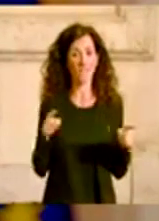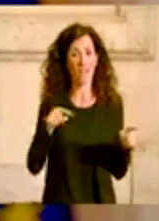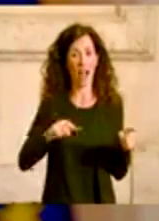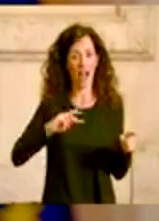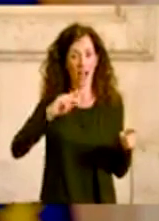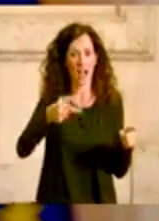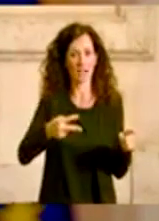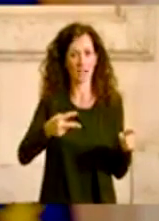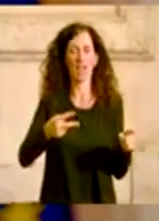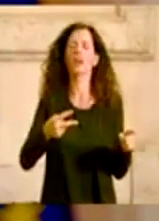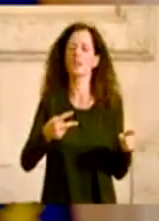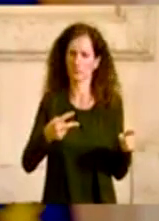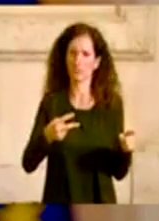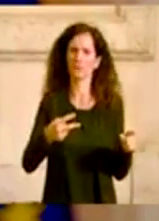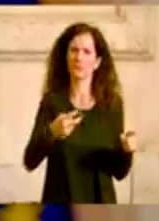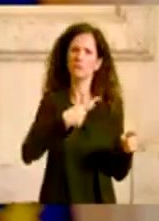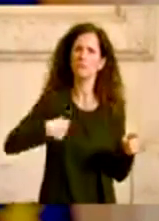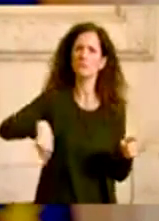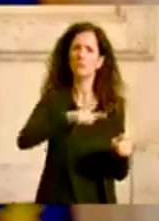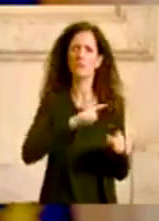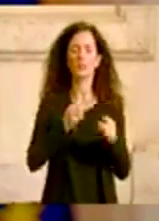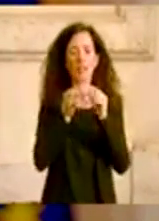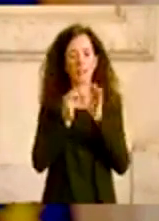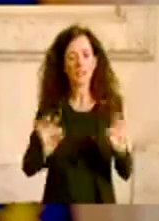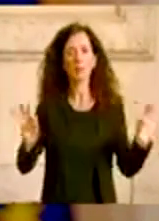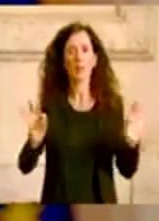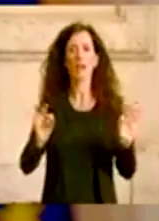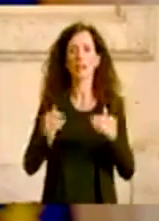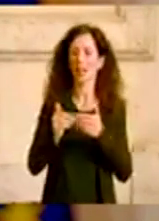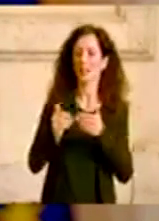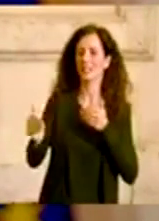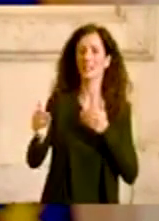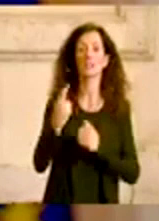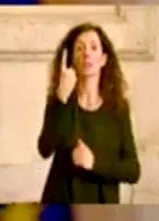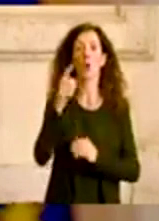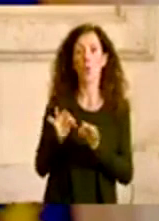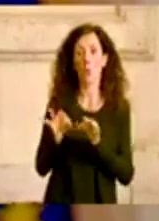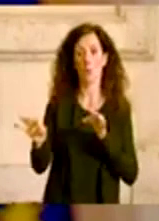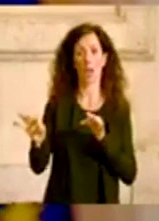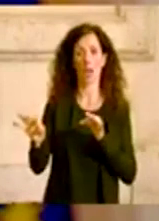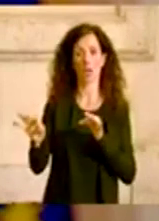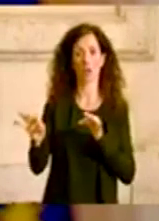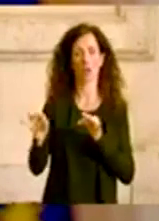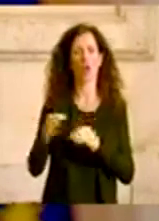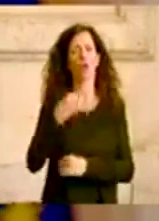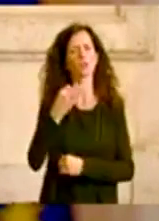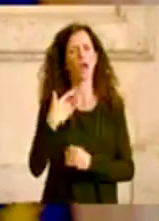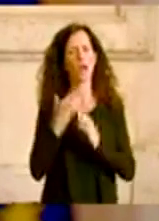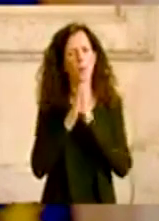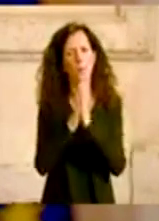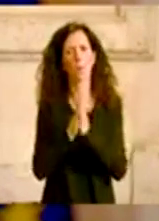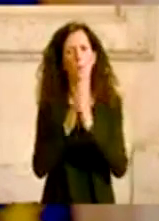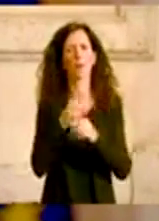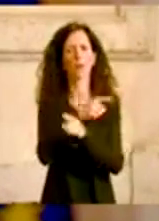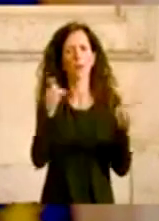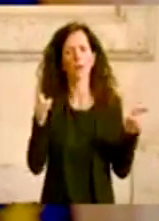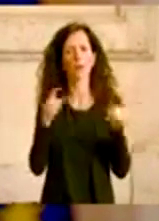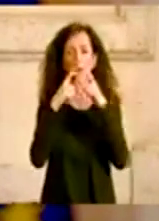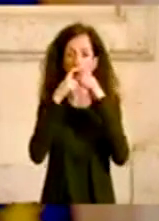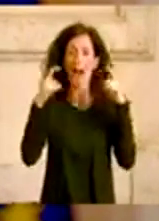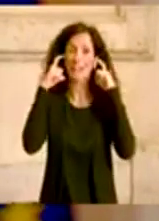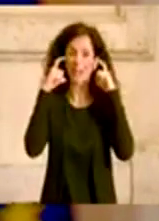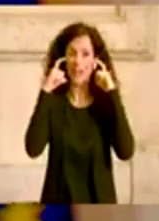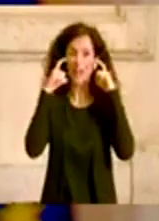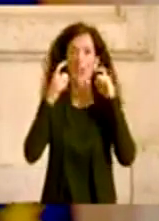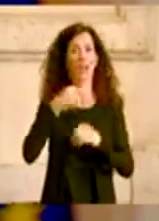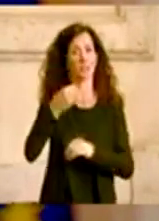rispettare la distanza di un metro e anche raccomandiamo di portare sempre con sé la mascherina che